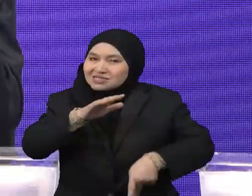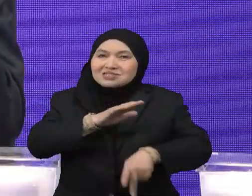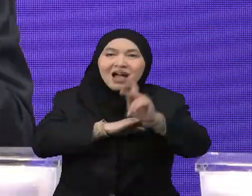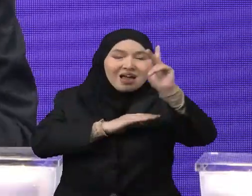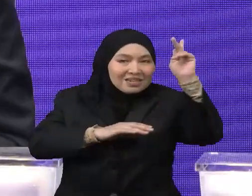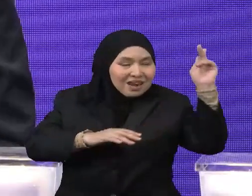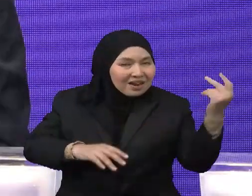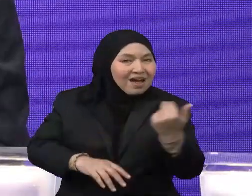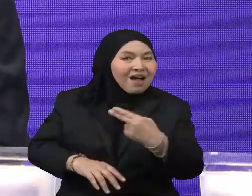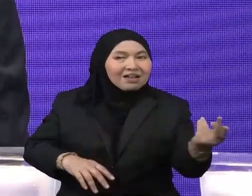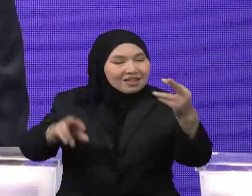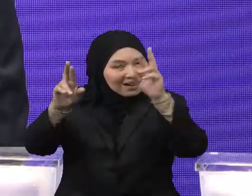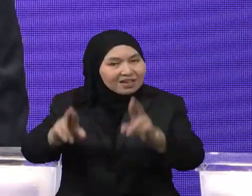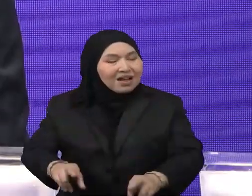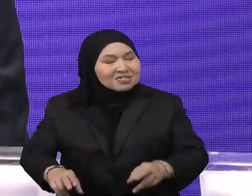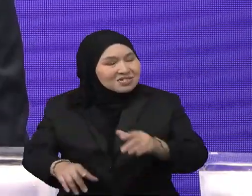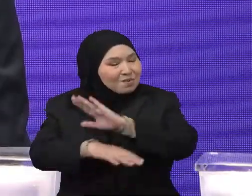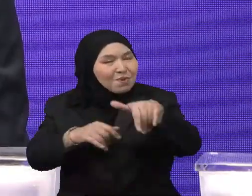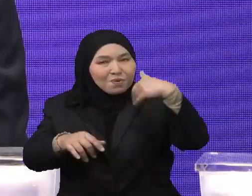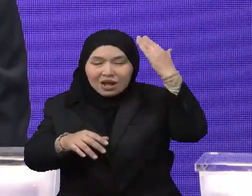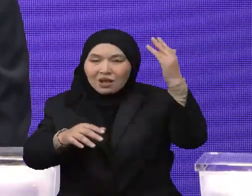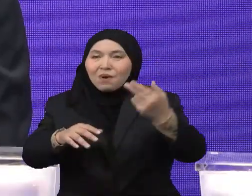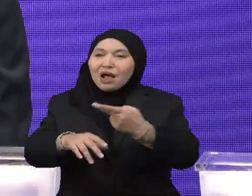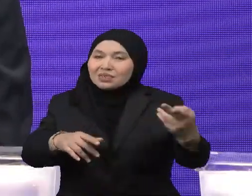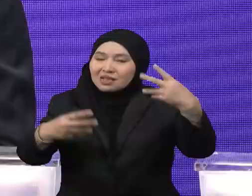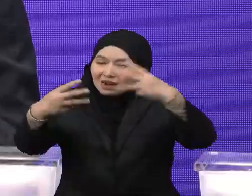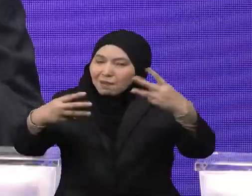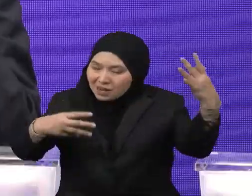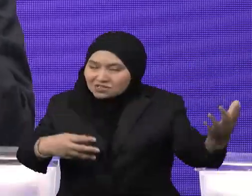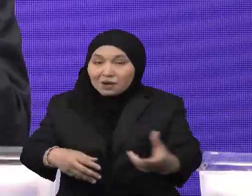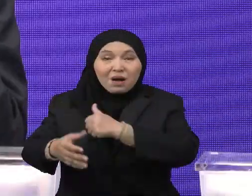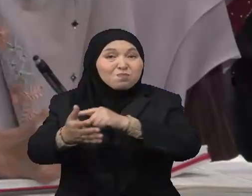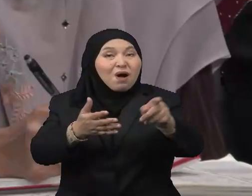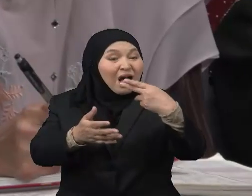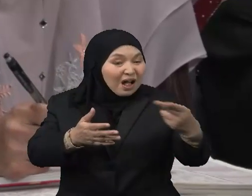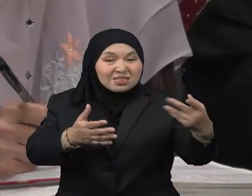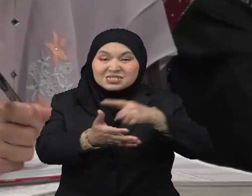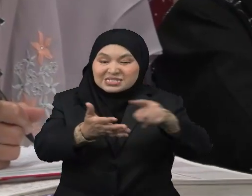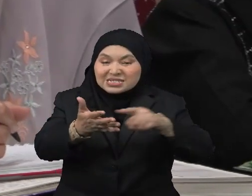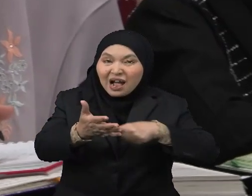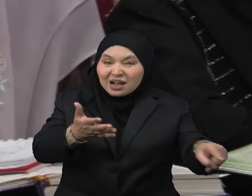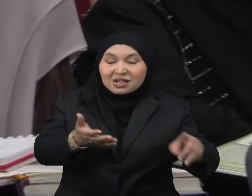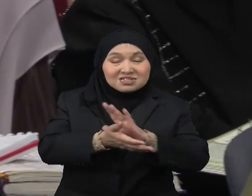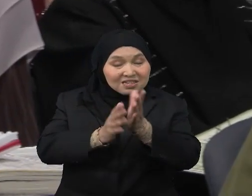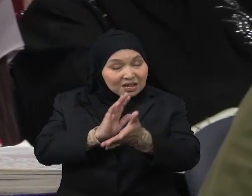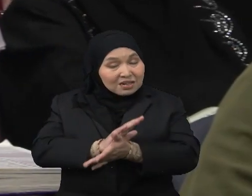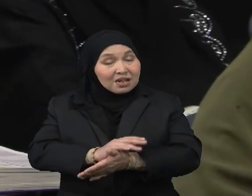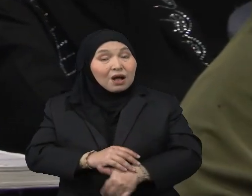kita khianat harta zakat atau harta rampasan perang supaya Allah Subhanahu Wa Ta'ala sebut disini